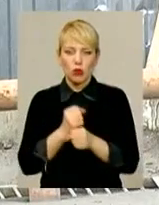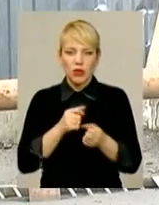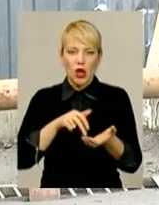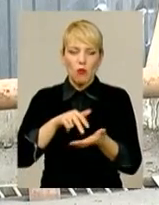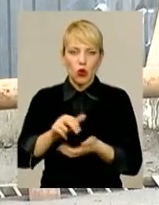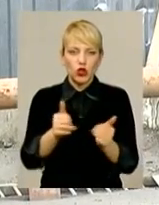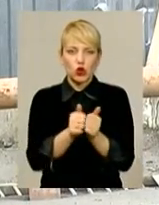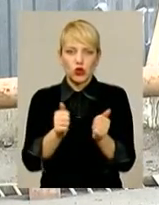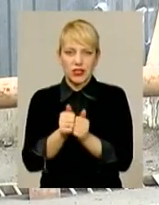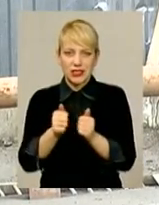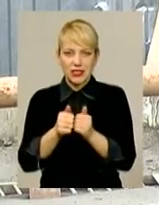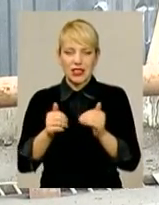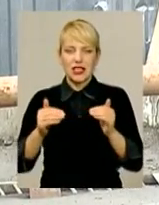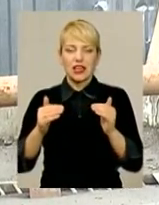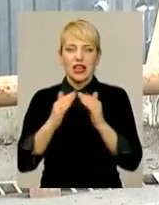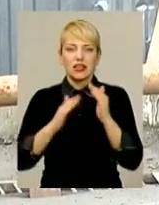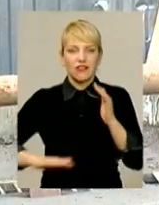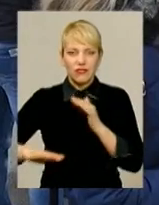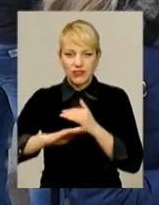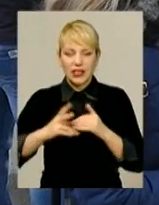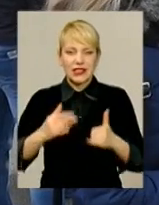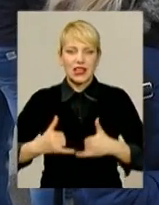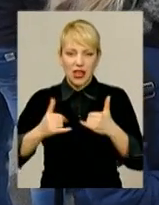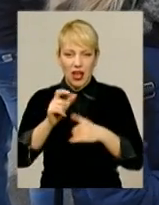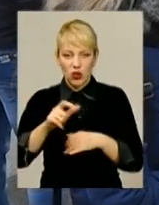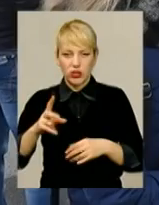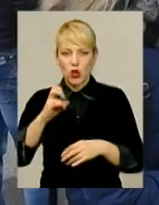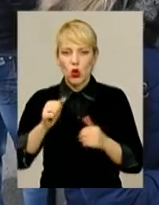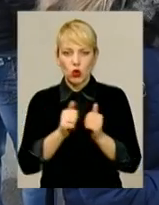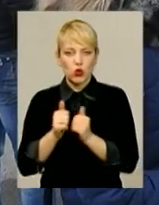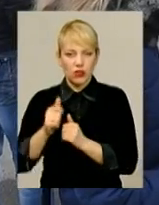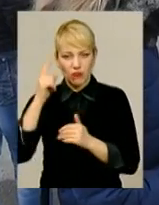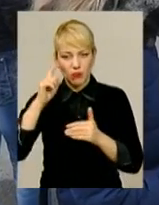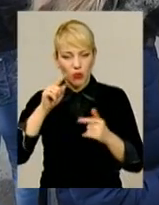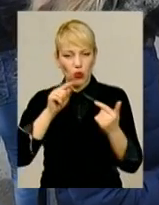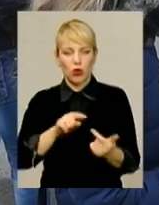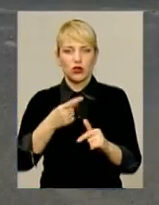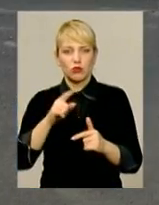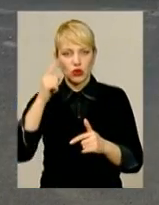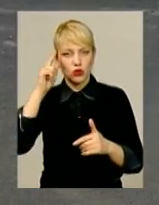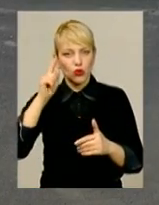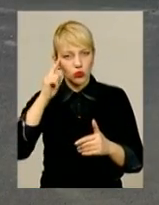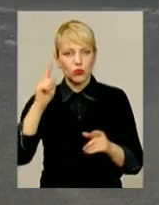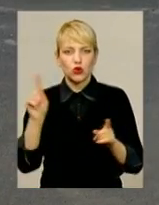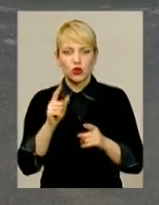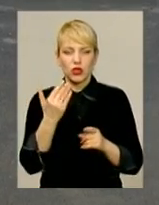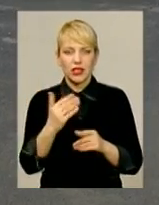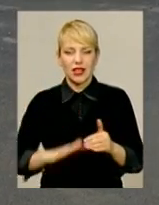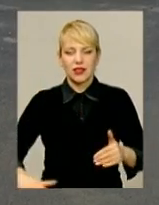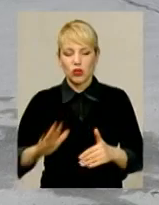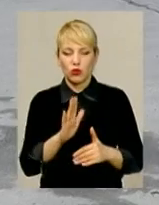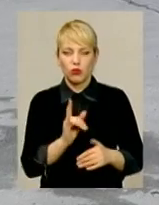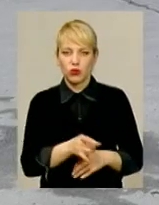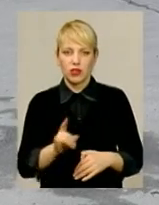двір. Звісно, лише для людей. Та от сусіди проти, бо впевнені, тоді їхня територія стане пристановищем для чужих